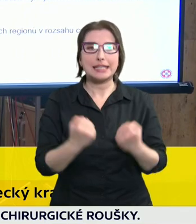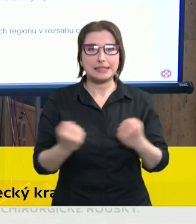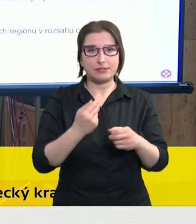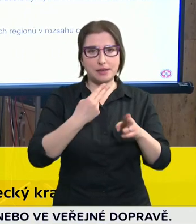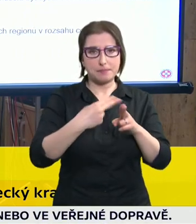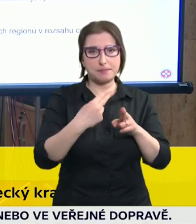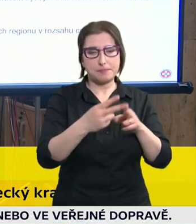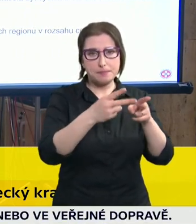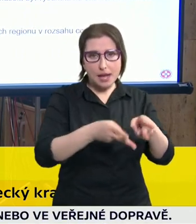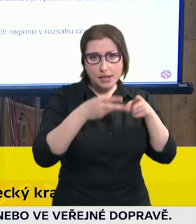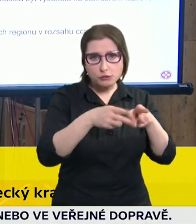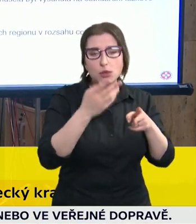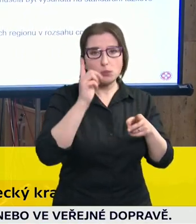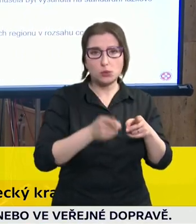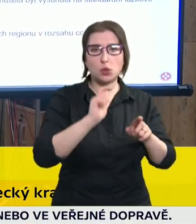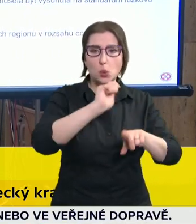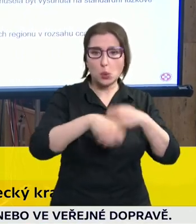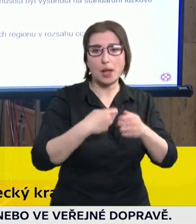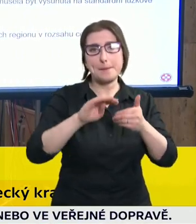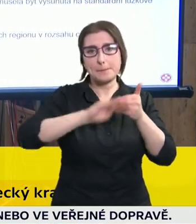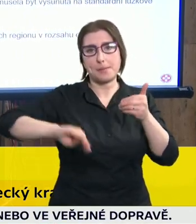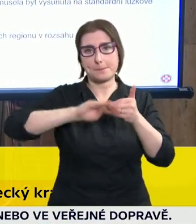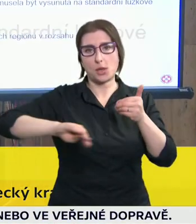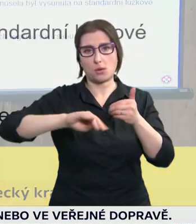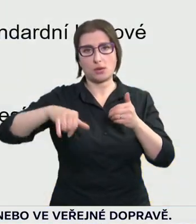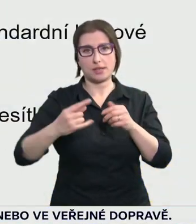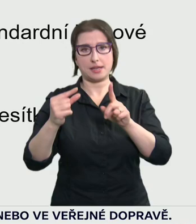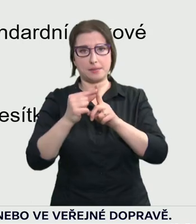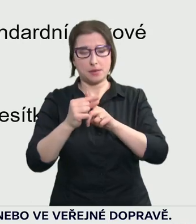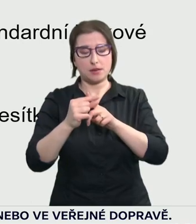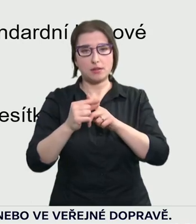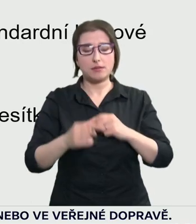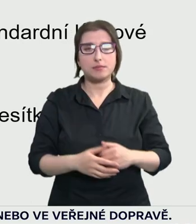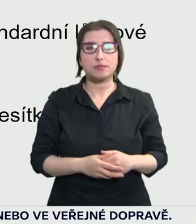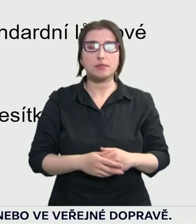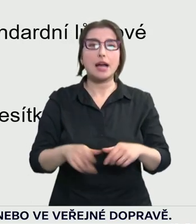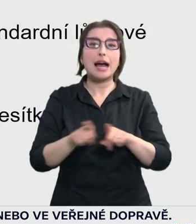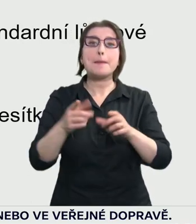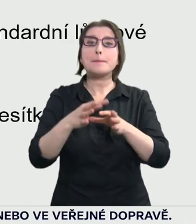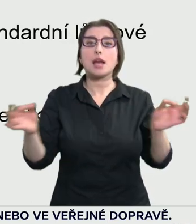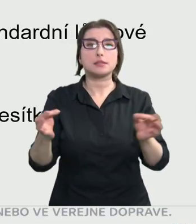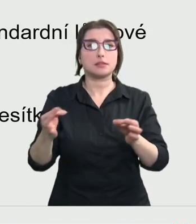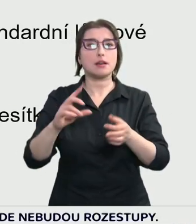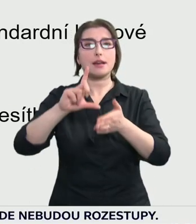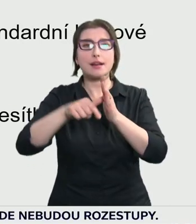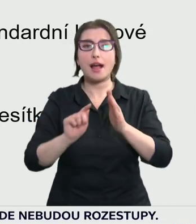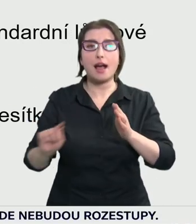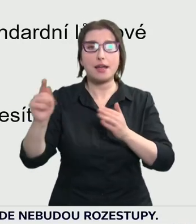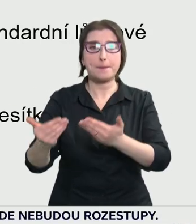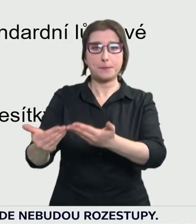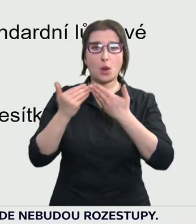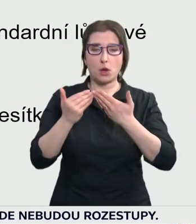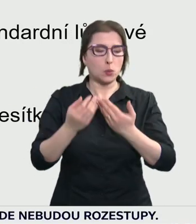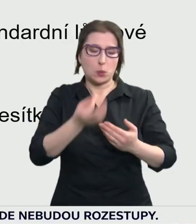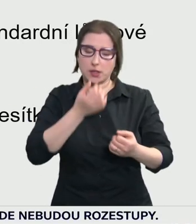vysunout mimo vlastní jednotky intenzivní péče a bez pomoci jiných regionů bychom nebyli schopni tu situaci zvládnout. Ta